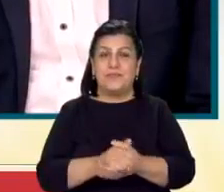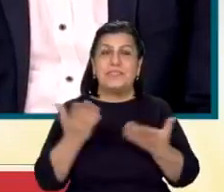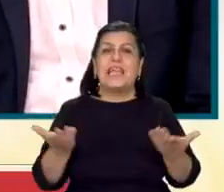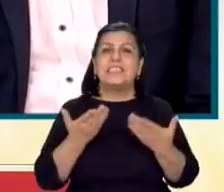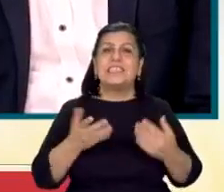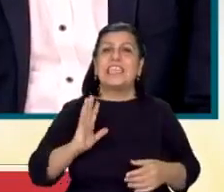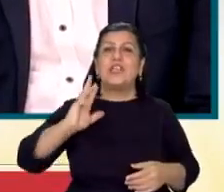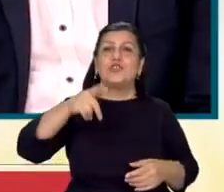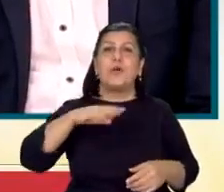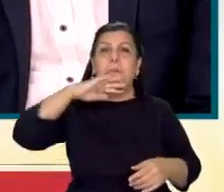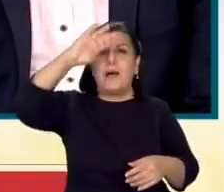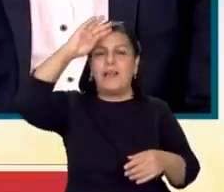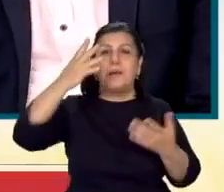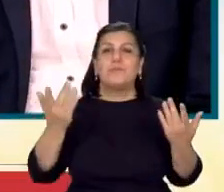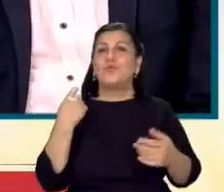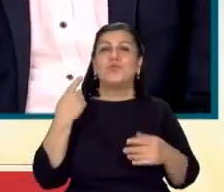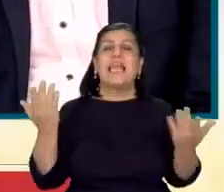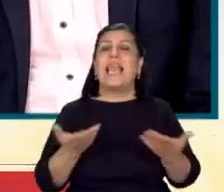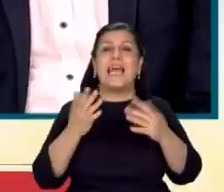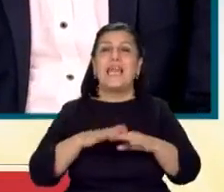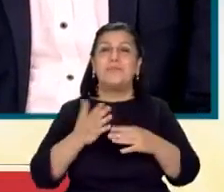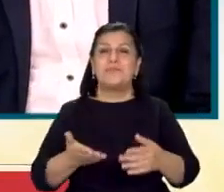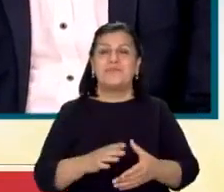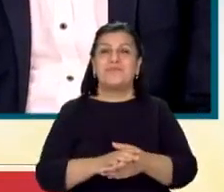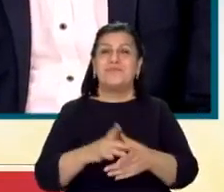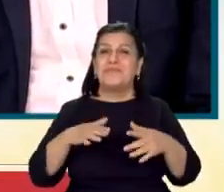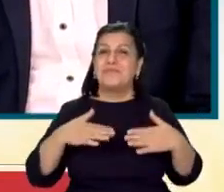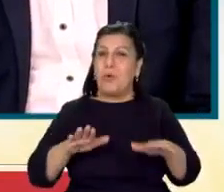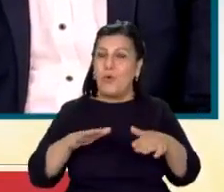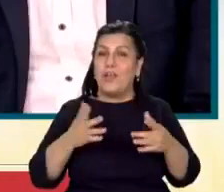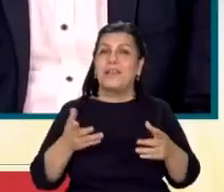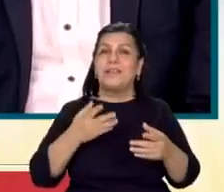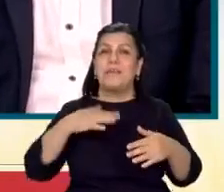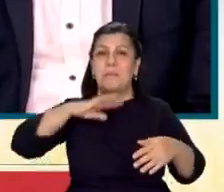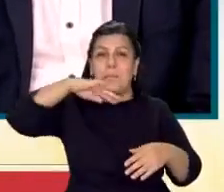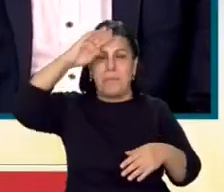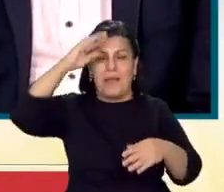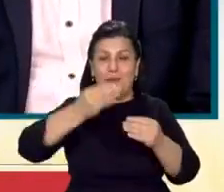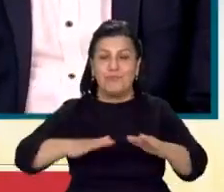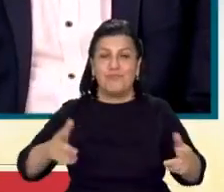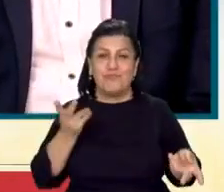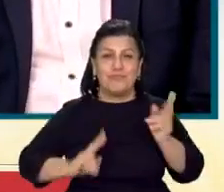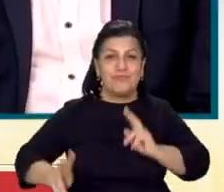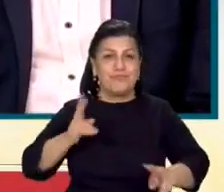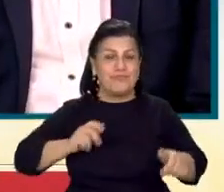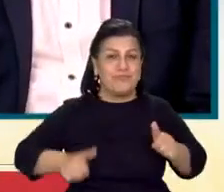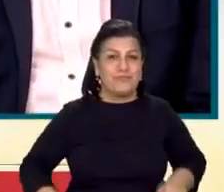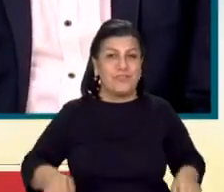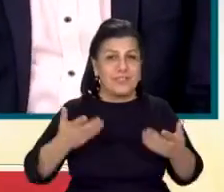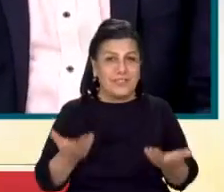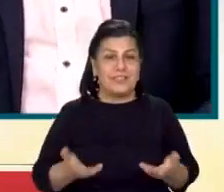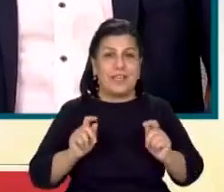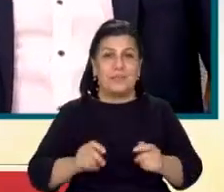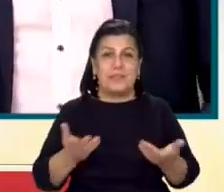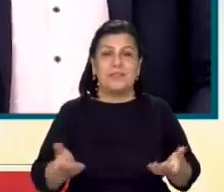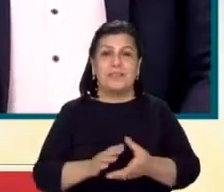Sektörde olduğu gibi bizim de bir takım konuştuğumuz projeler vardı. Onlar da şu anda tabii ki ertelendi. Hani tekrardan